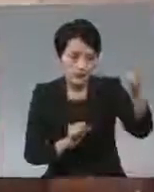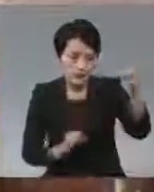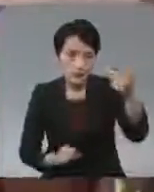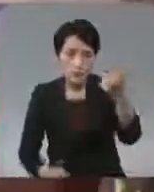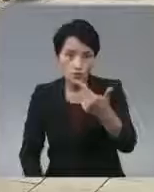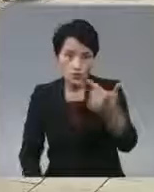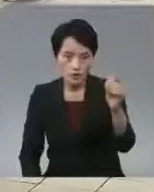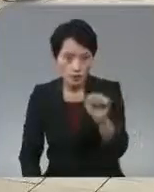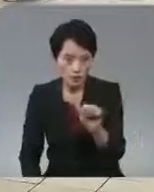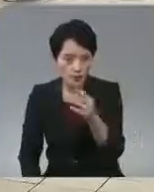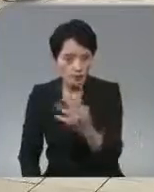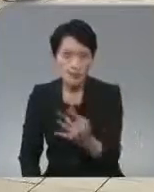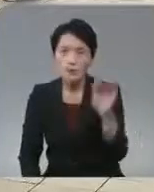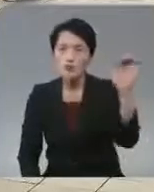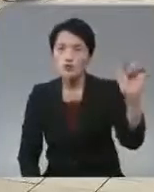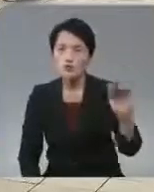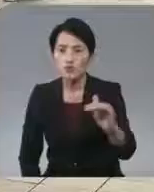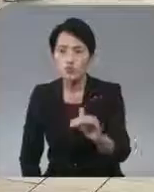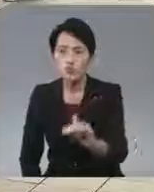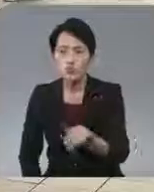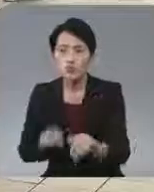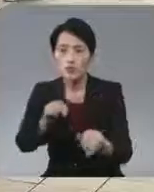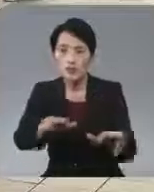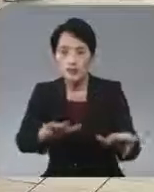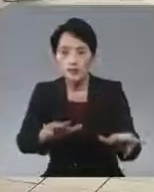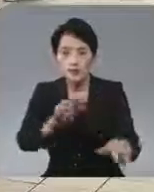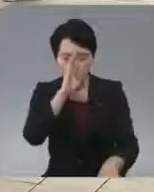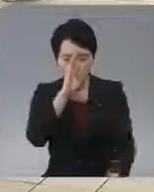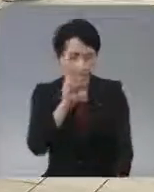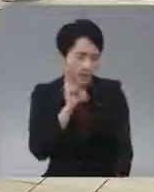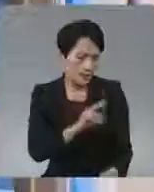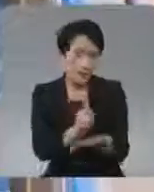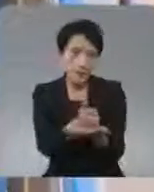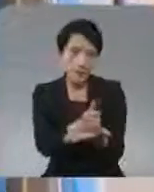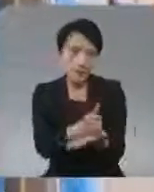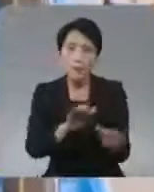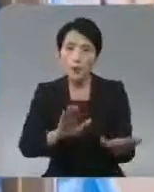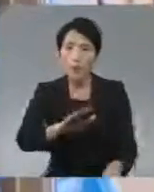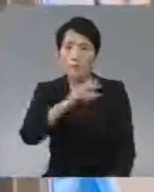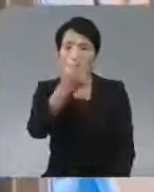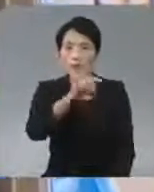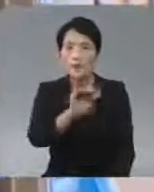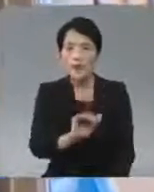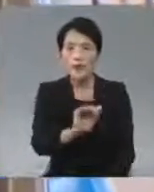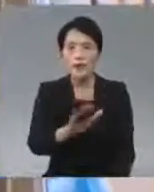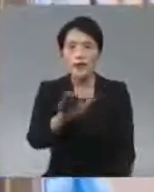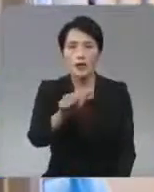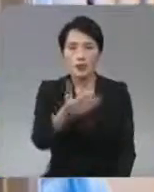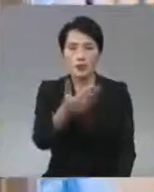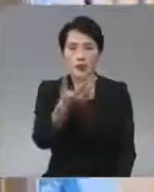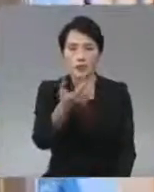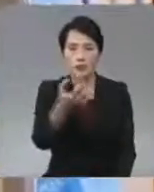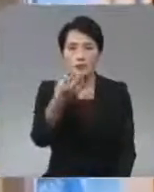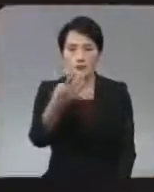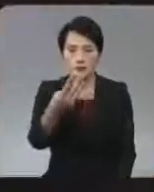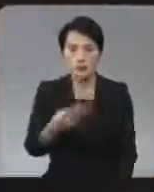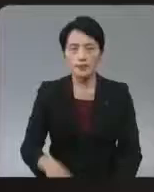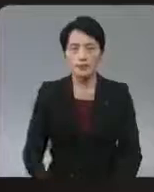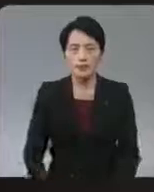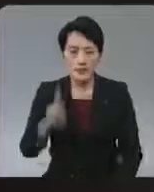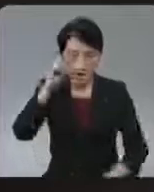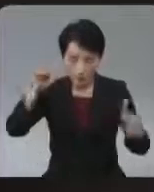der sinkenden zahlen sowohl der kritisch kranken als auch der neuinfektionen gehen die solchen kontrollbehörden davon aus dass sich das gesundheitssystem